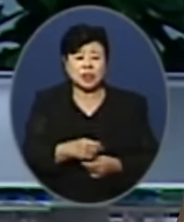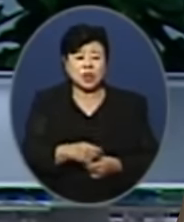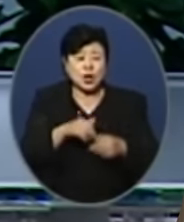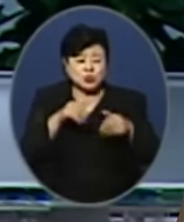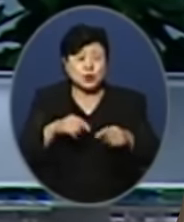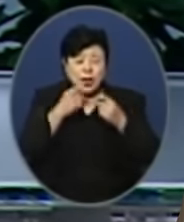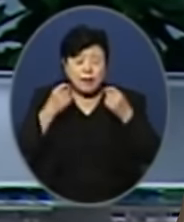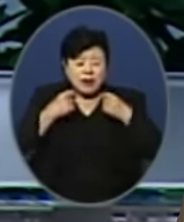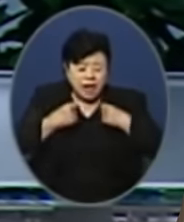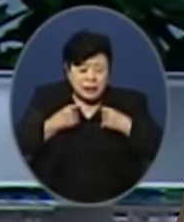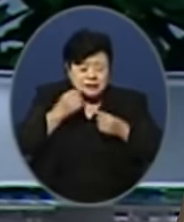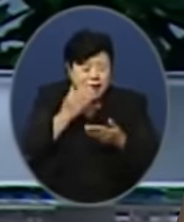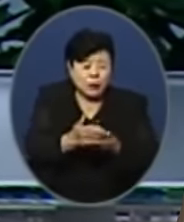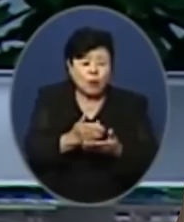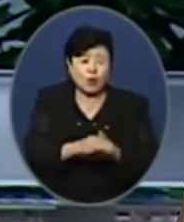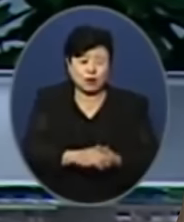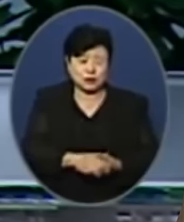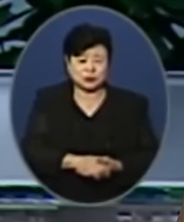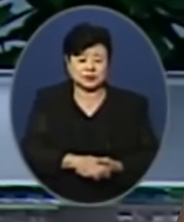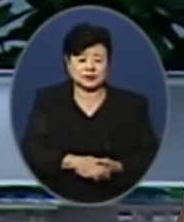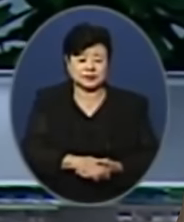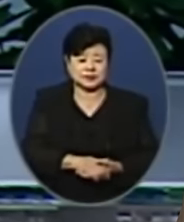매지 말은 것입니다.